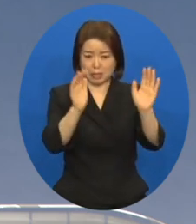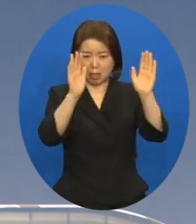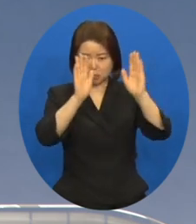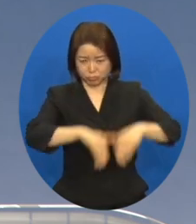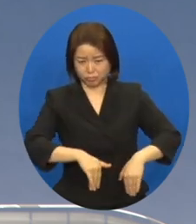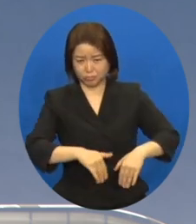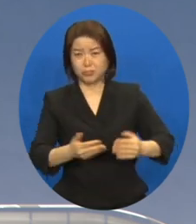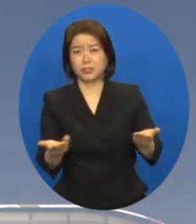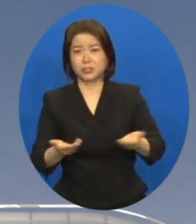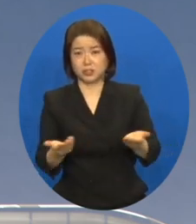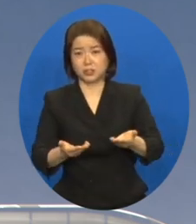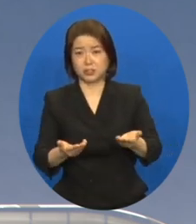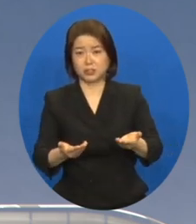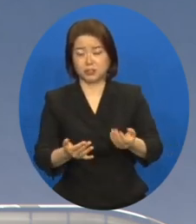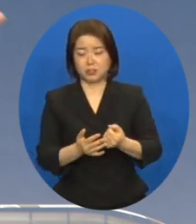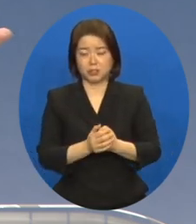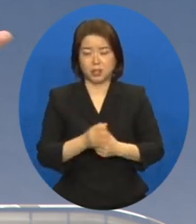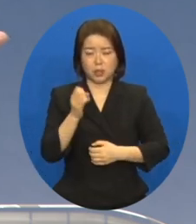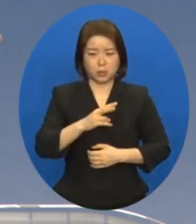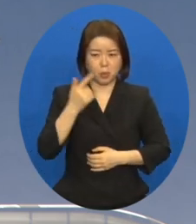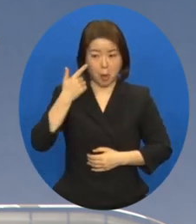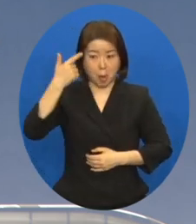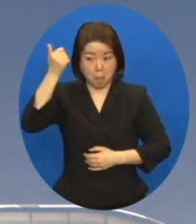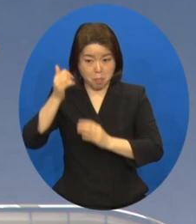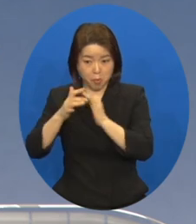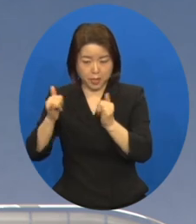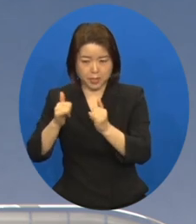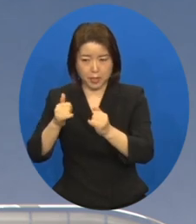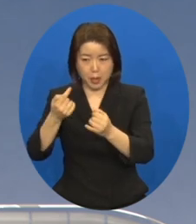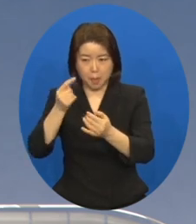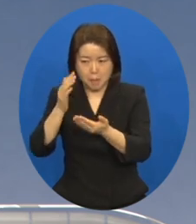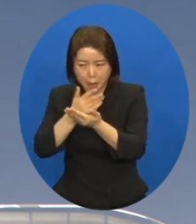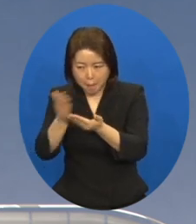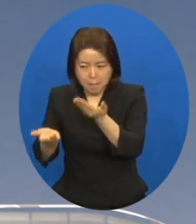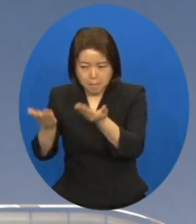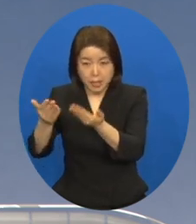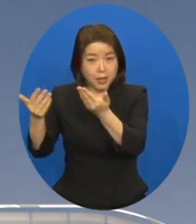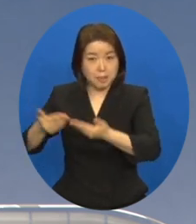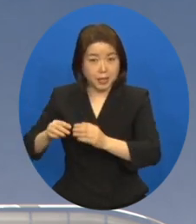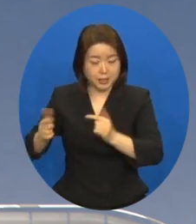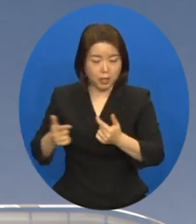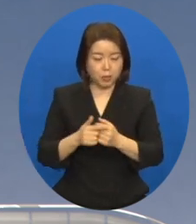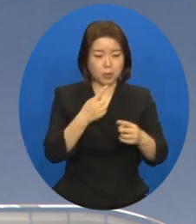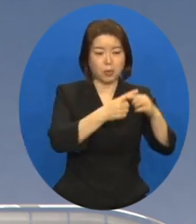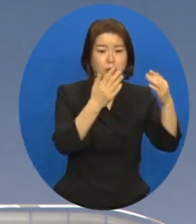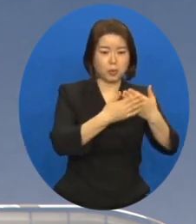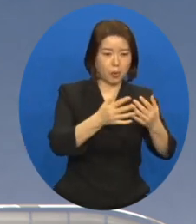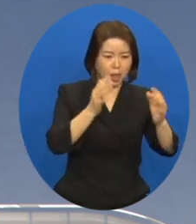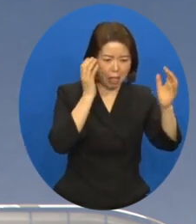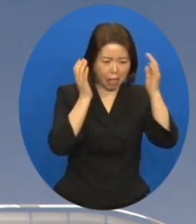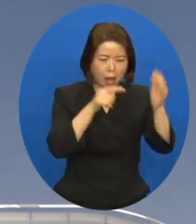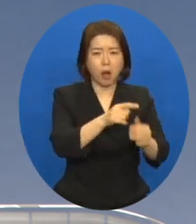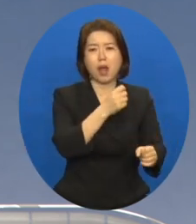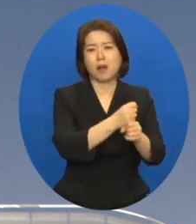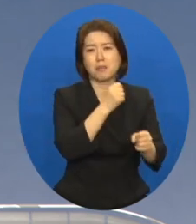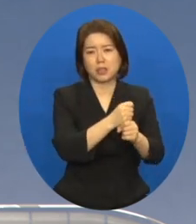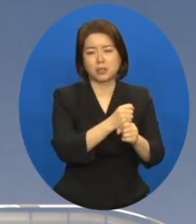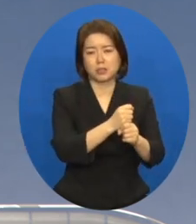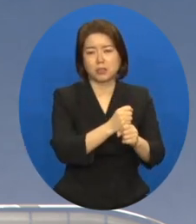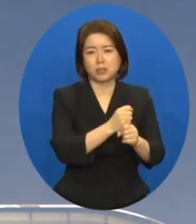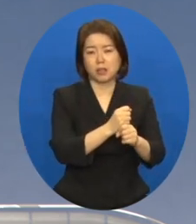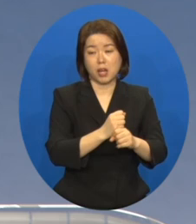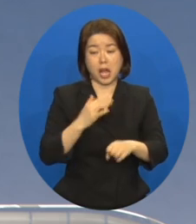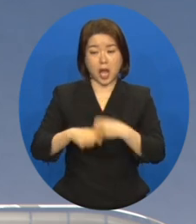일. 목회자의 분별도 받지 않고 교회를 어지럽게 만들고 하나님이 내게